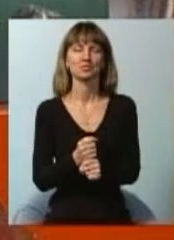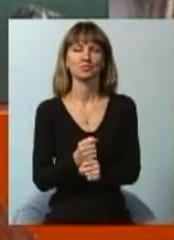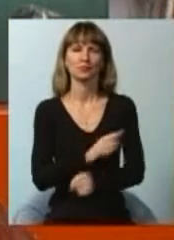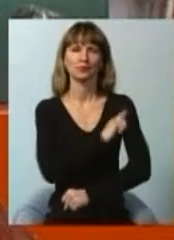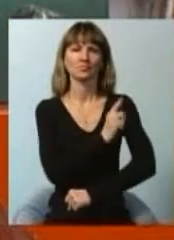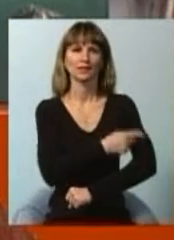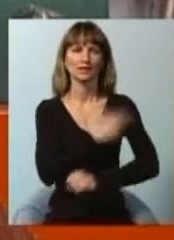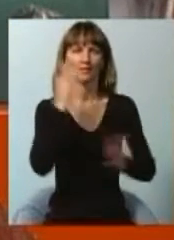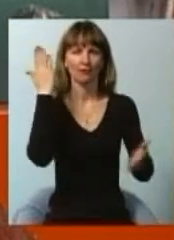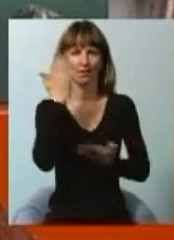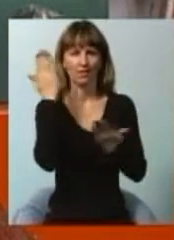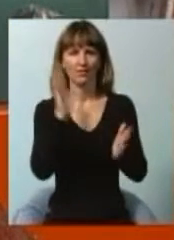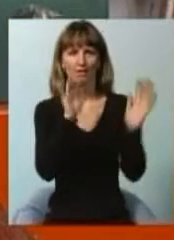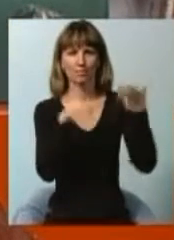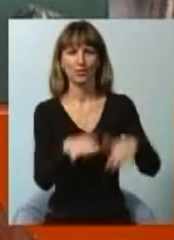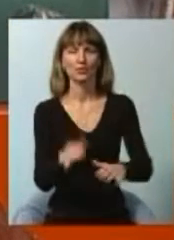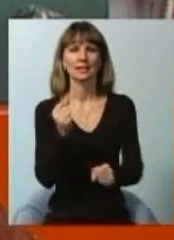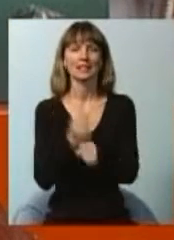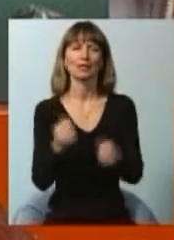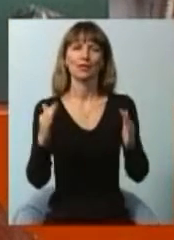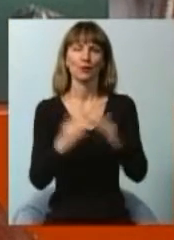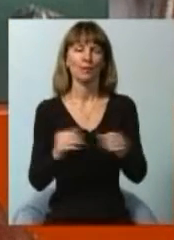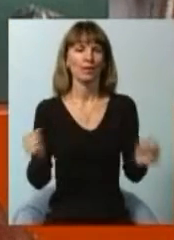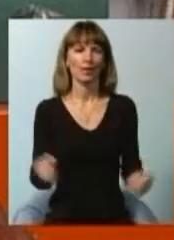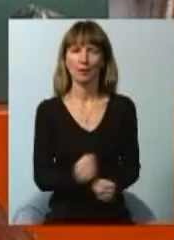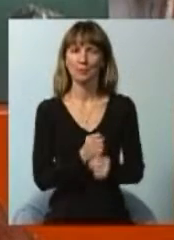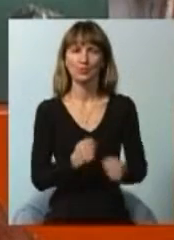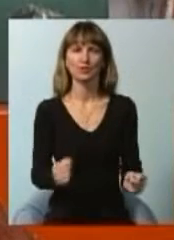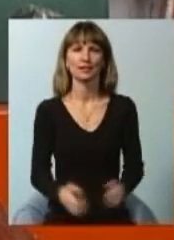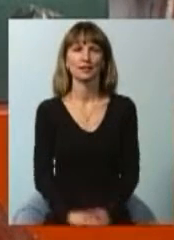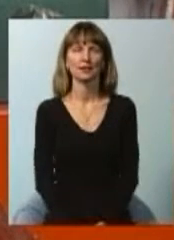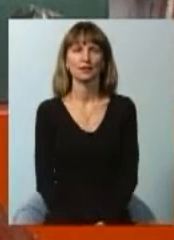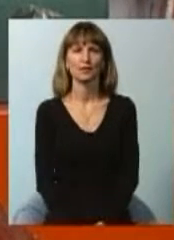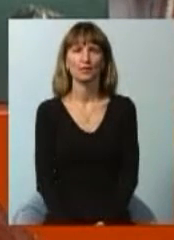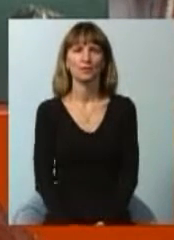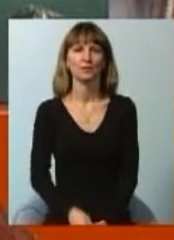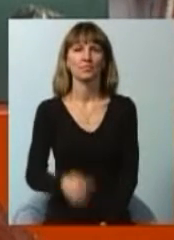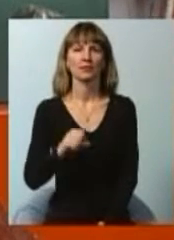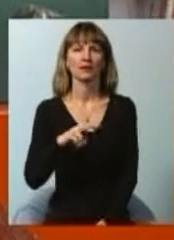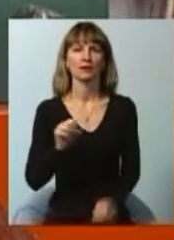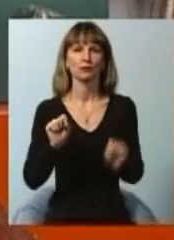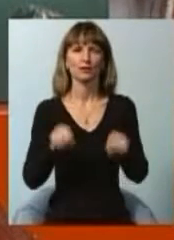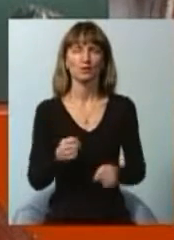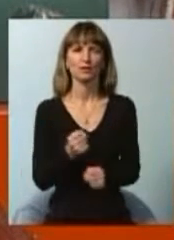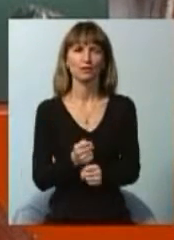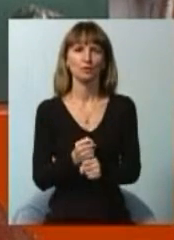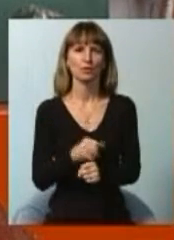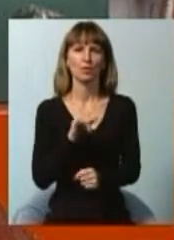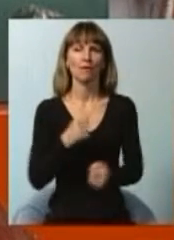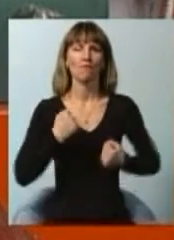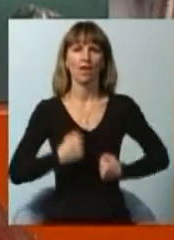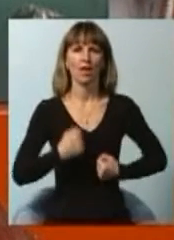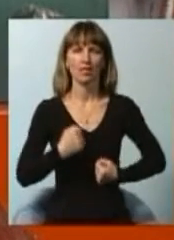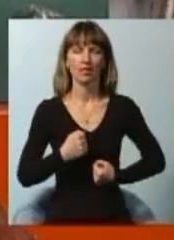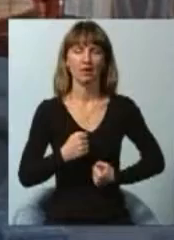Шторм зробити удома неможливо, але можливо зробити у ванні,